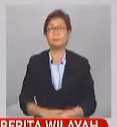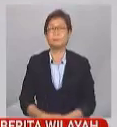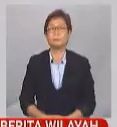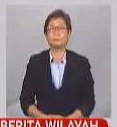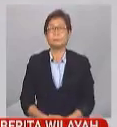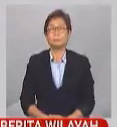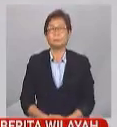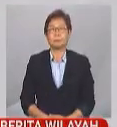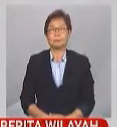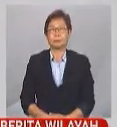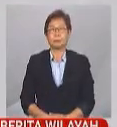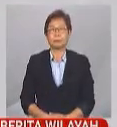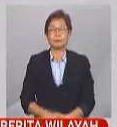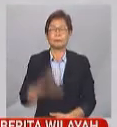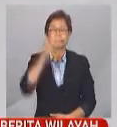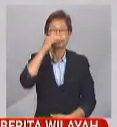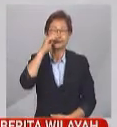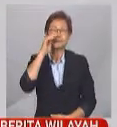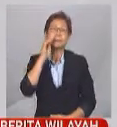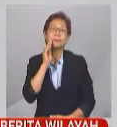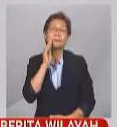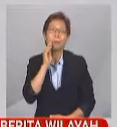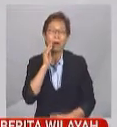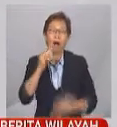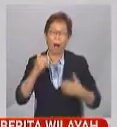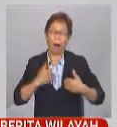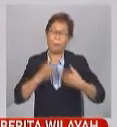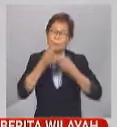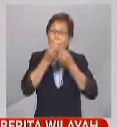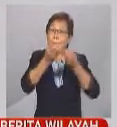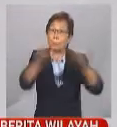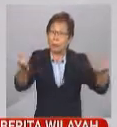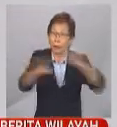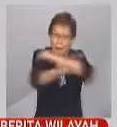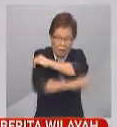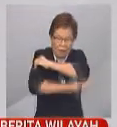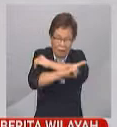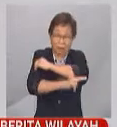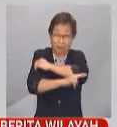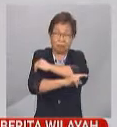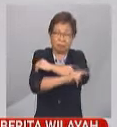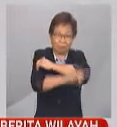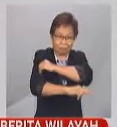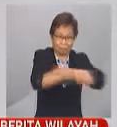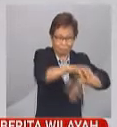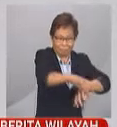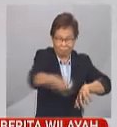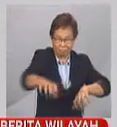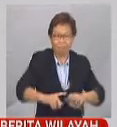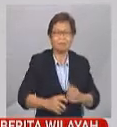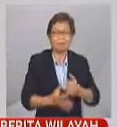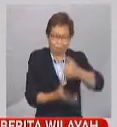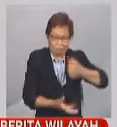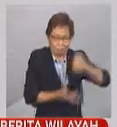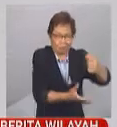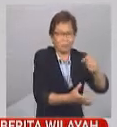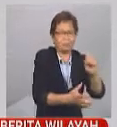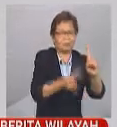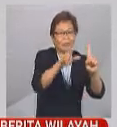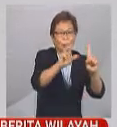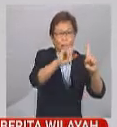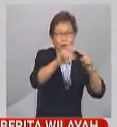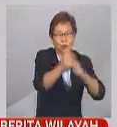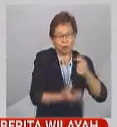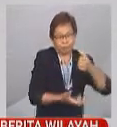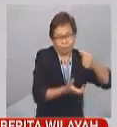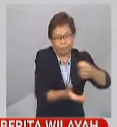Hai sementara itu tahun Sweden Yasin tweet memberitahu negeri-negeri juga bakal menerima peruntukkan 137